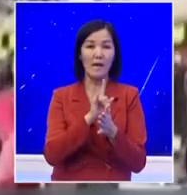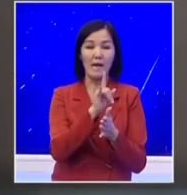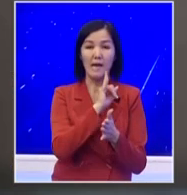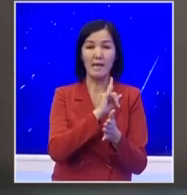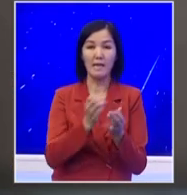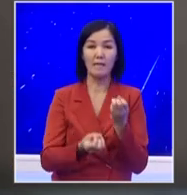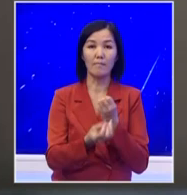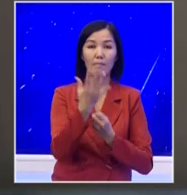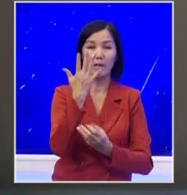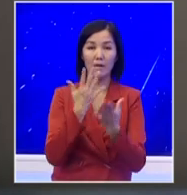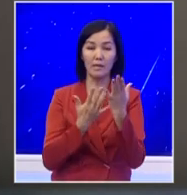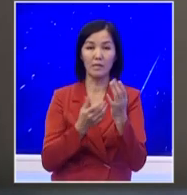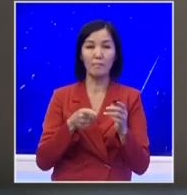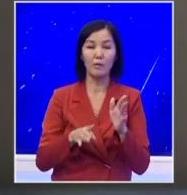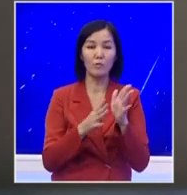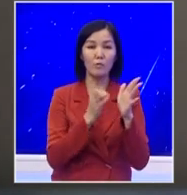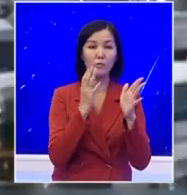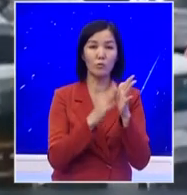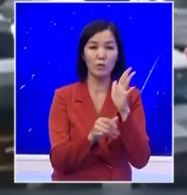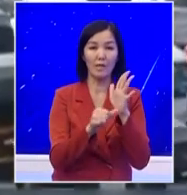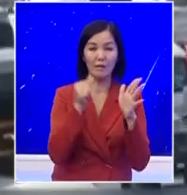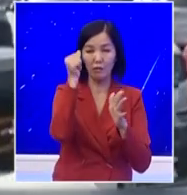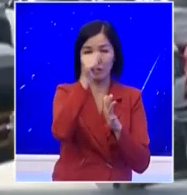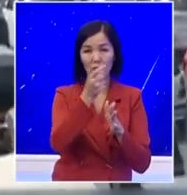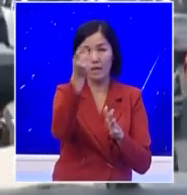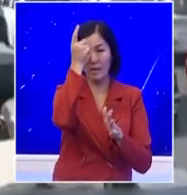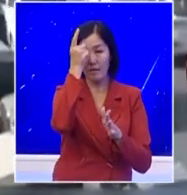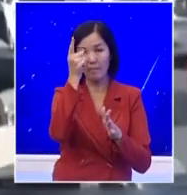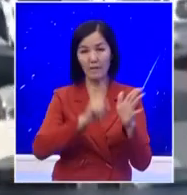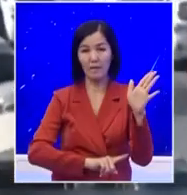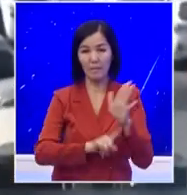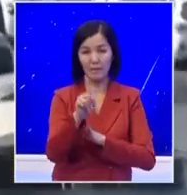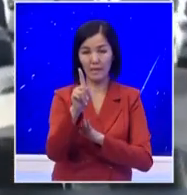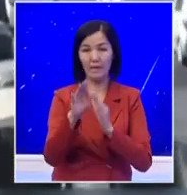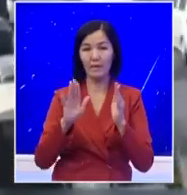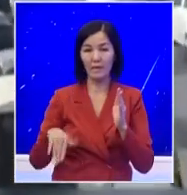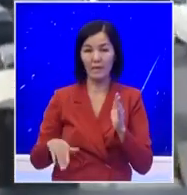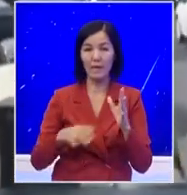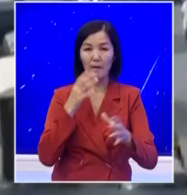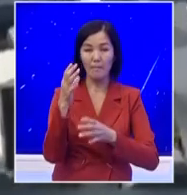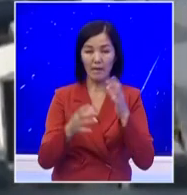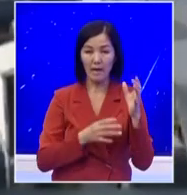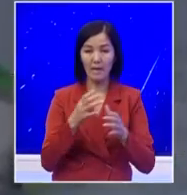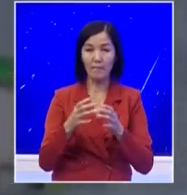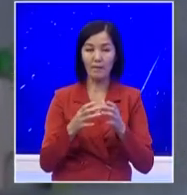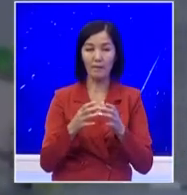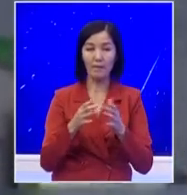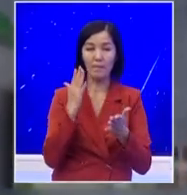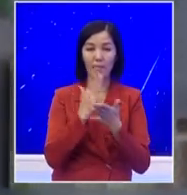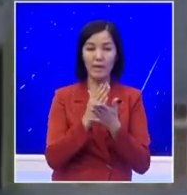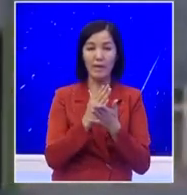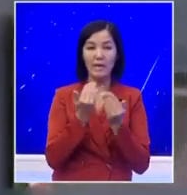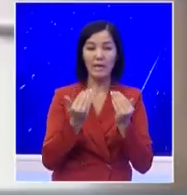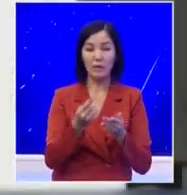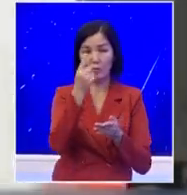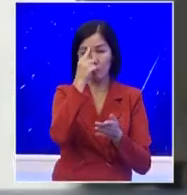көрінетін бағдаршамдар алғаш 1996 жылы Германияда пайда болды. Кейін бұл бүкіл әлемге тарап, енді міне Үндістанға